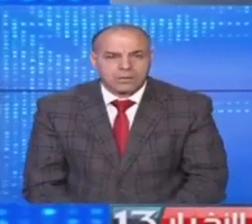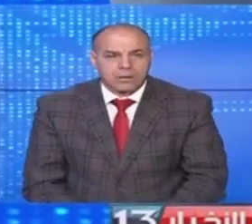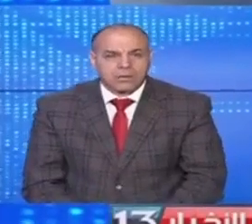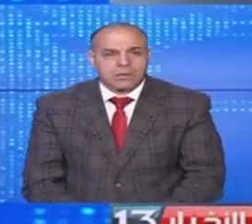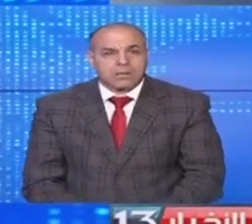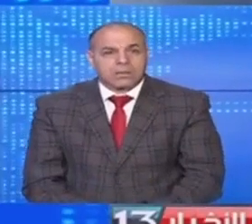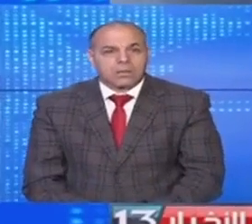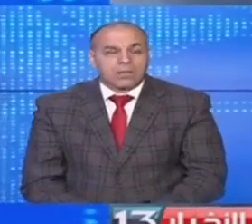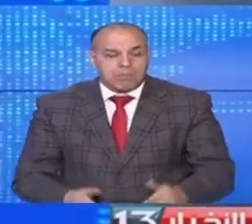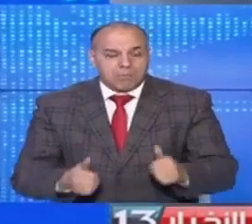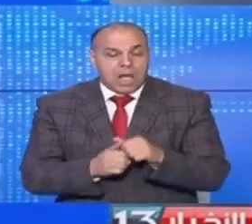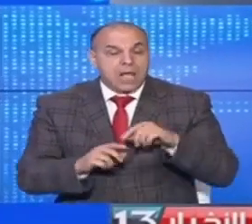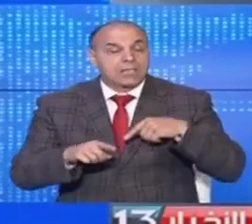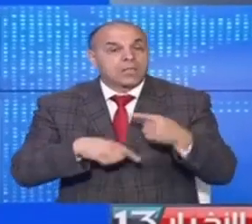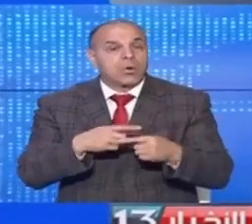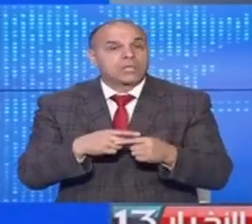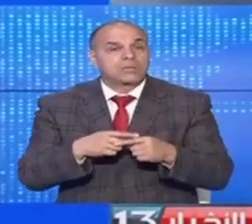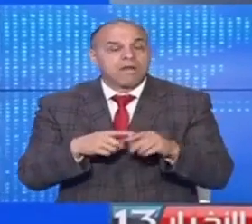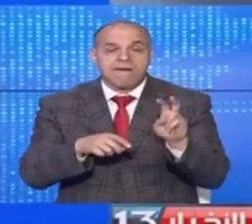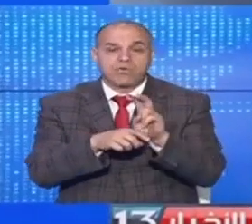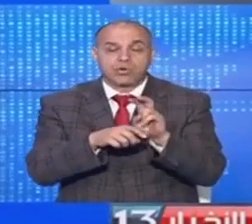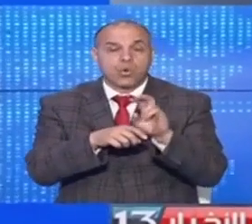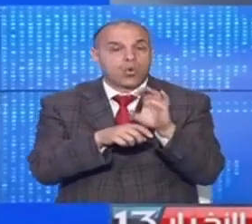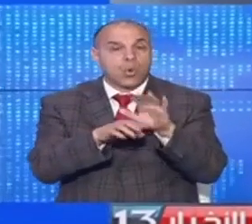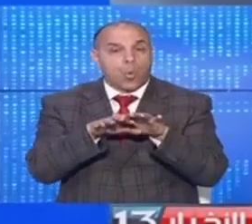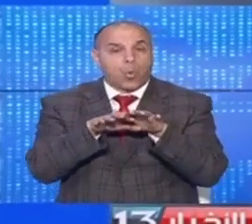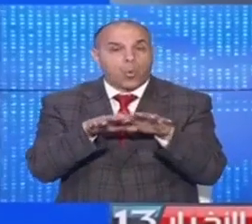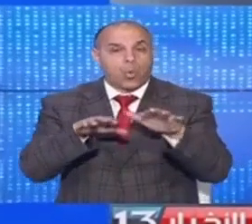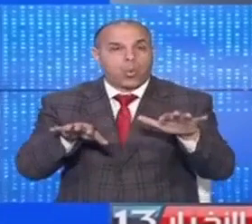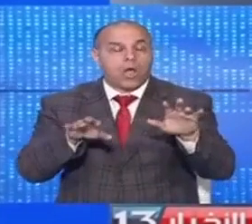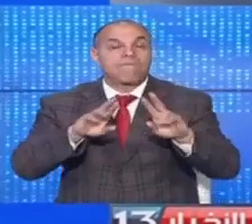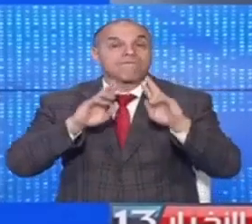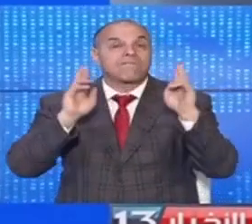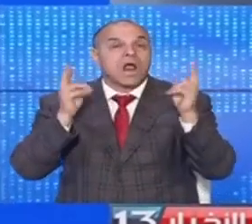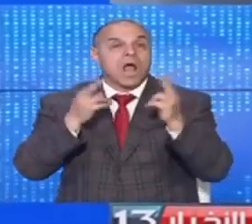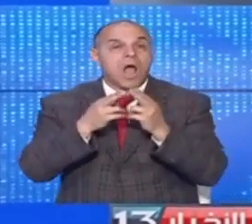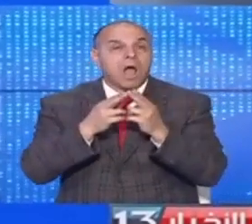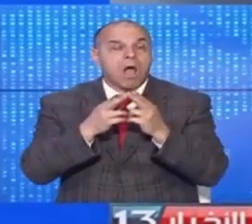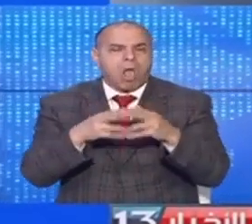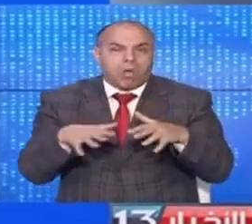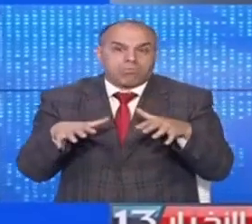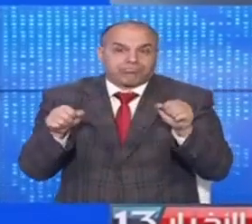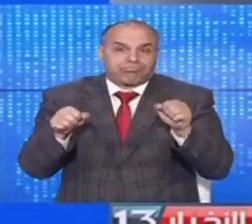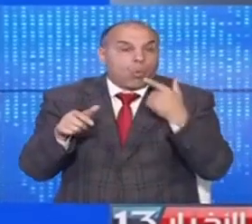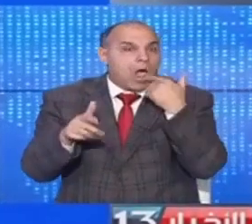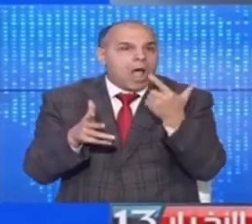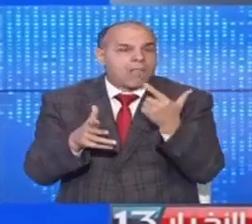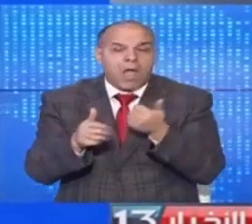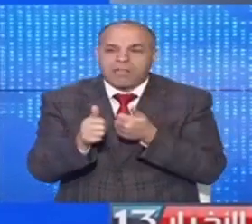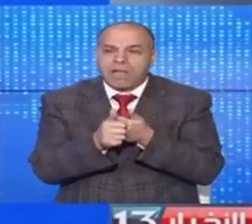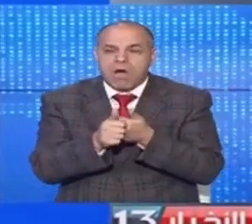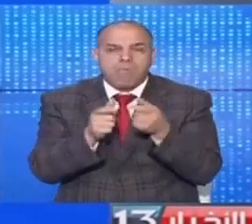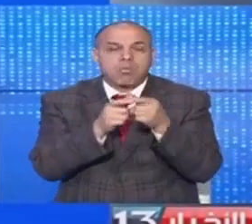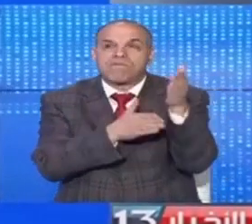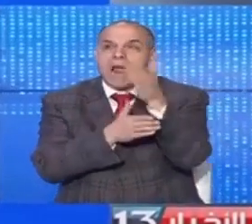ومع تواصل لتفشي فيروس كورونا المستجد يشهد العالم حاله استنفار ما دفع عددا من